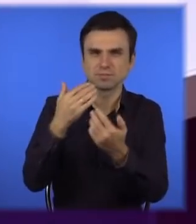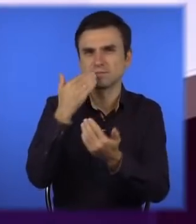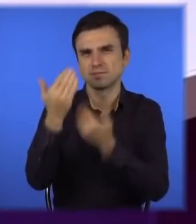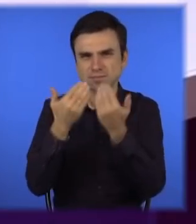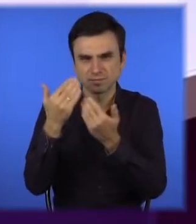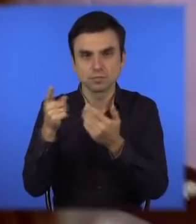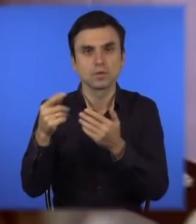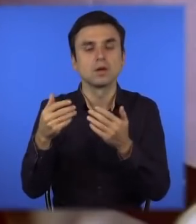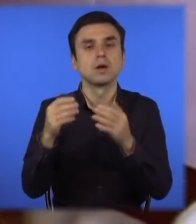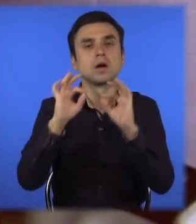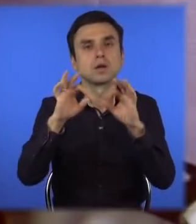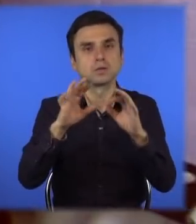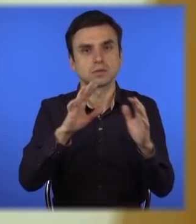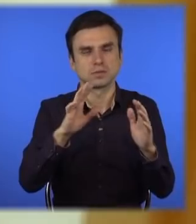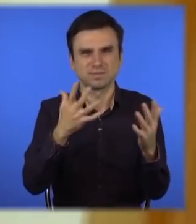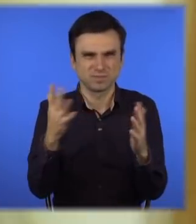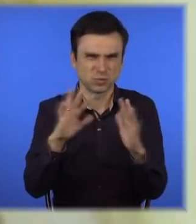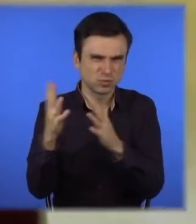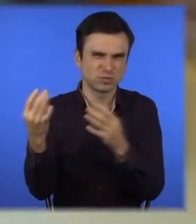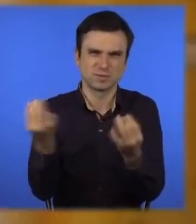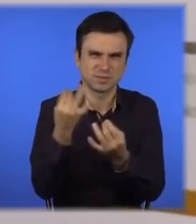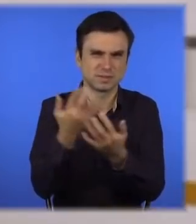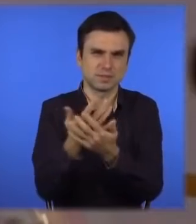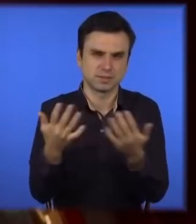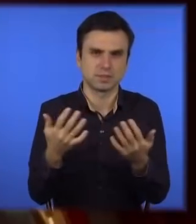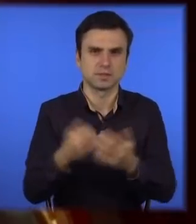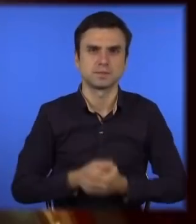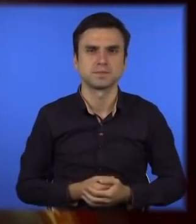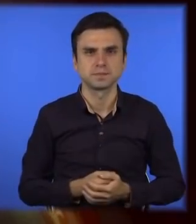та цікаві гості чекатимуть на вас. Це варто побачити.